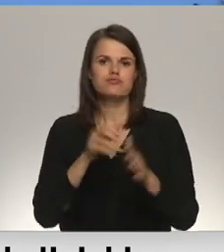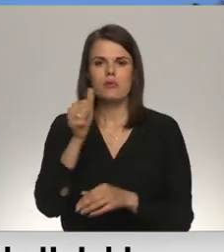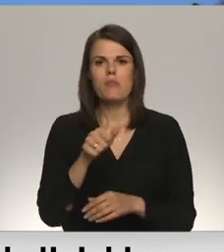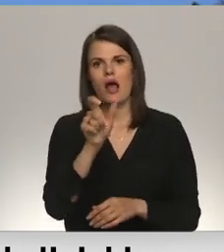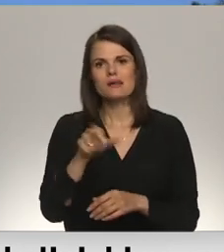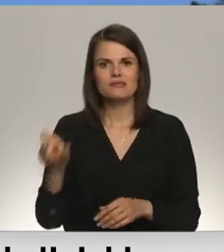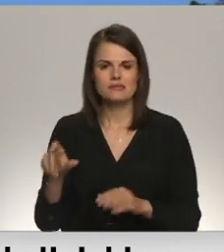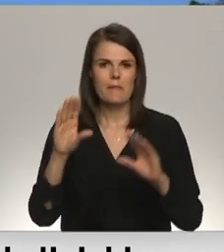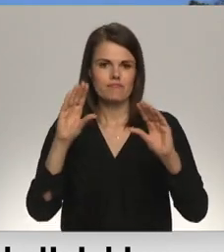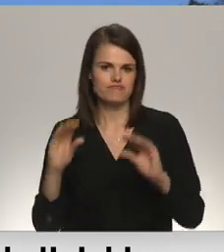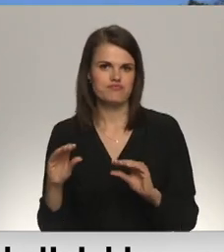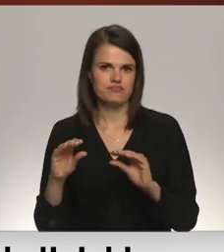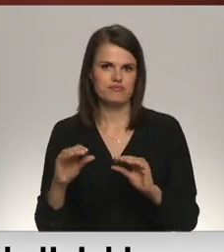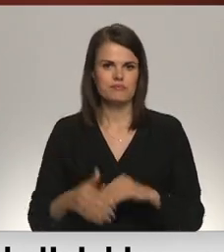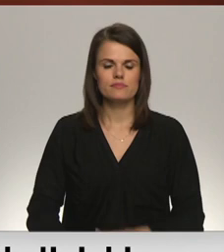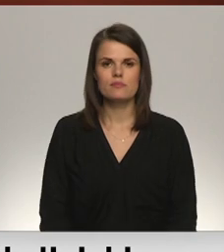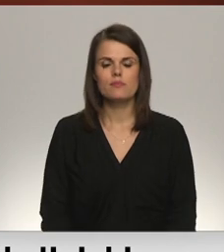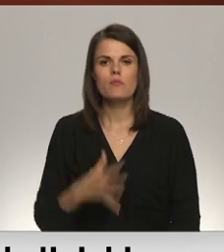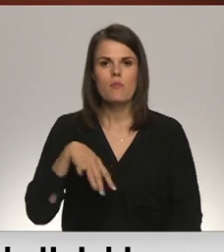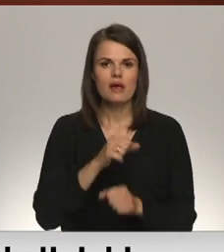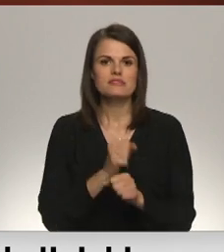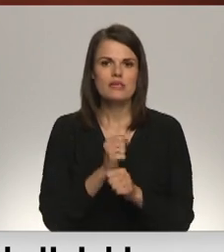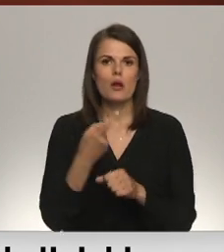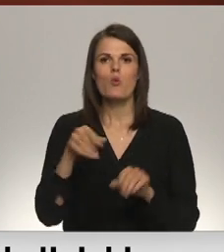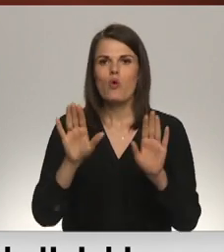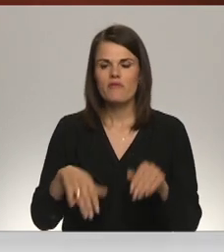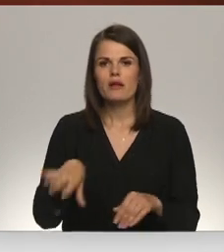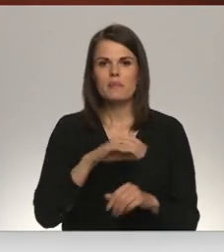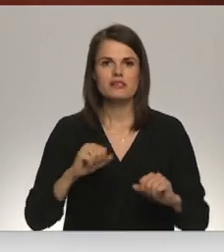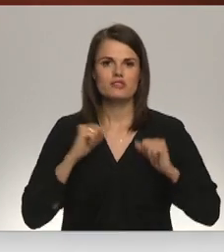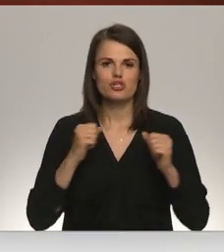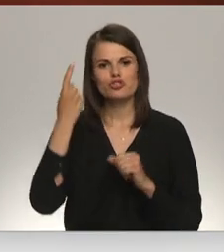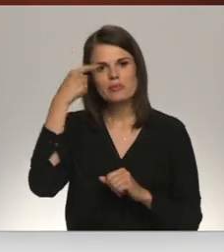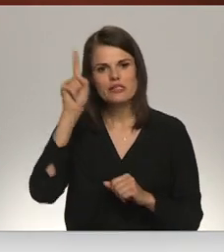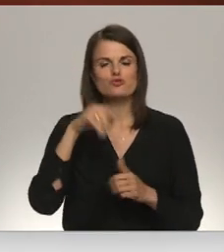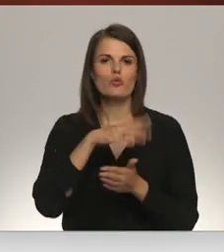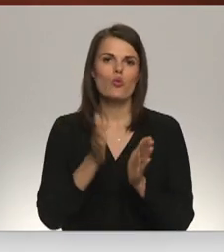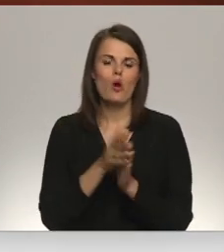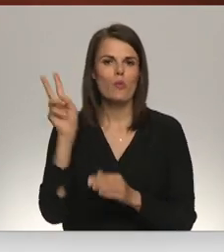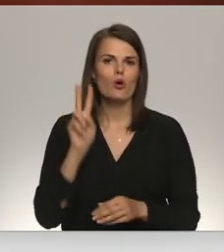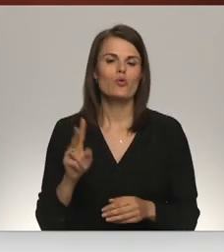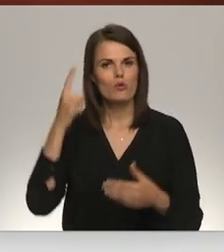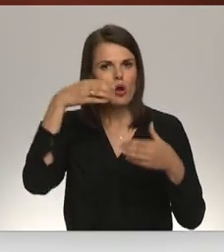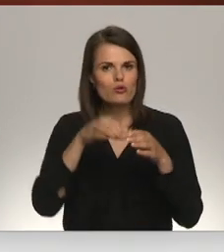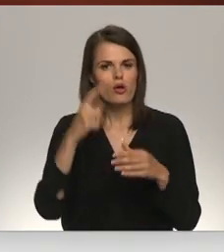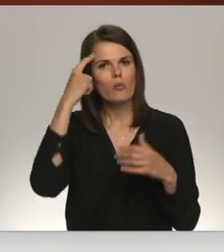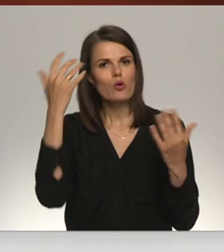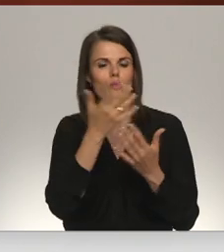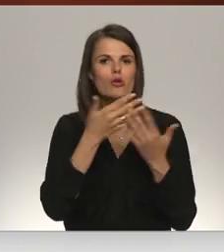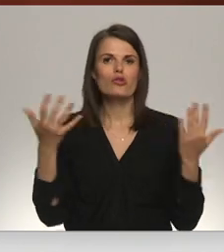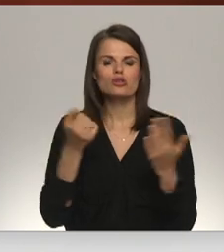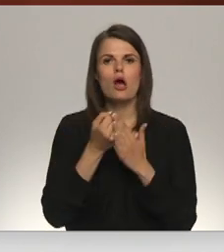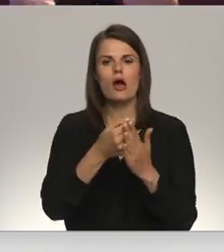mākslinieku puses ir nedaudz sarucis. Mēs darām, ko mēs varam, mēs cenšamies izdomāt un kopā ar Jūrmalas domu domājam par dažādām